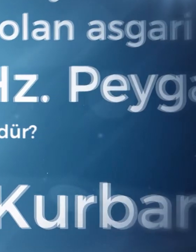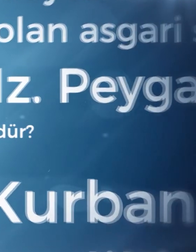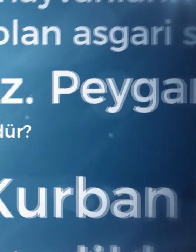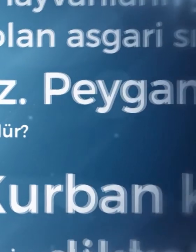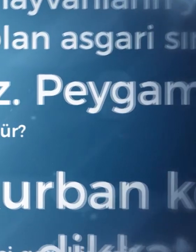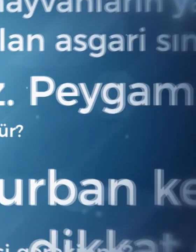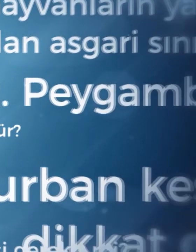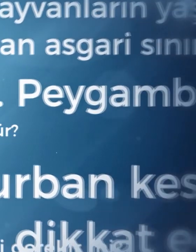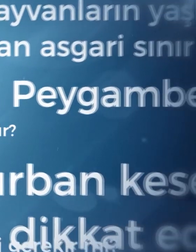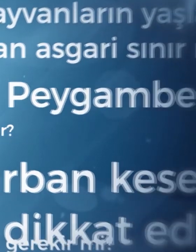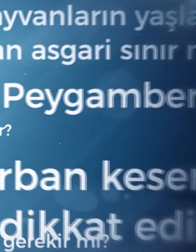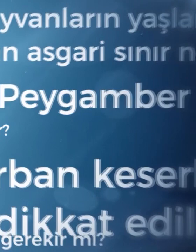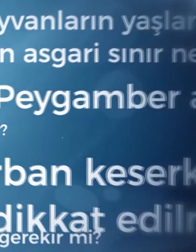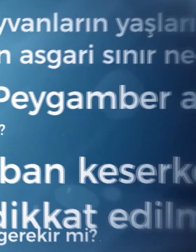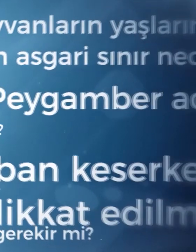İzlediğiniz için teşekkür ederim.